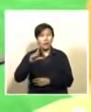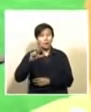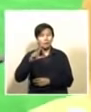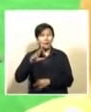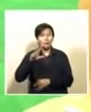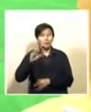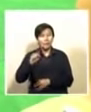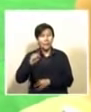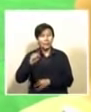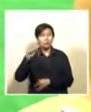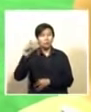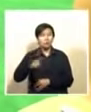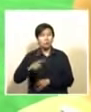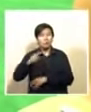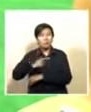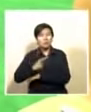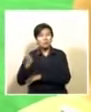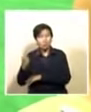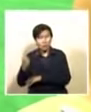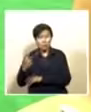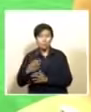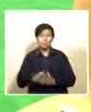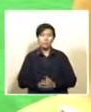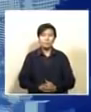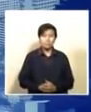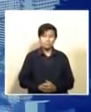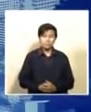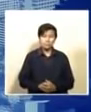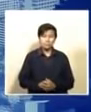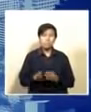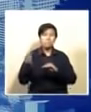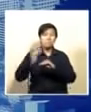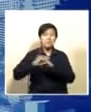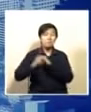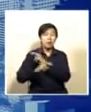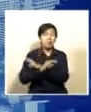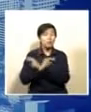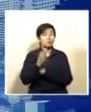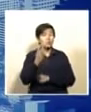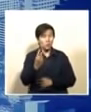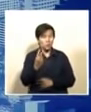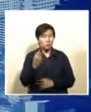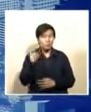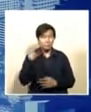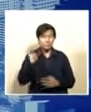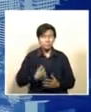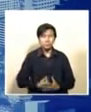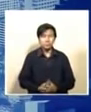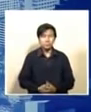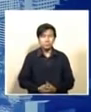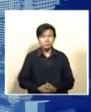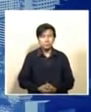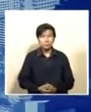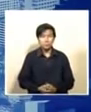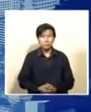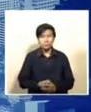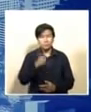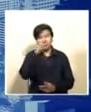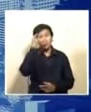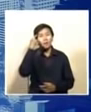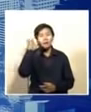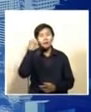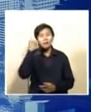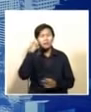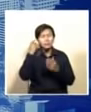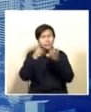ชิ้นต่อประชากรไทย28คน1 1ชิ้นต่อ28